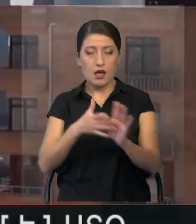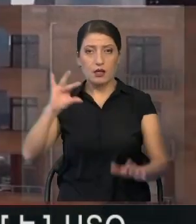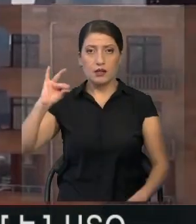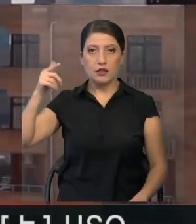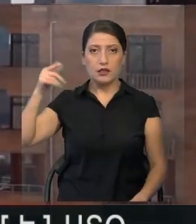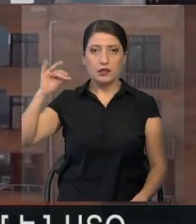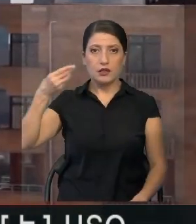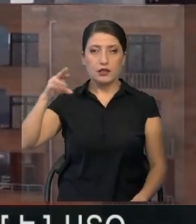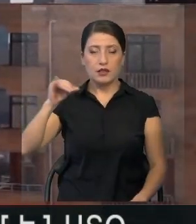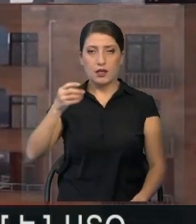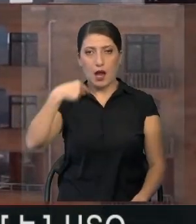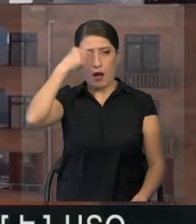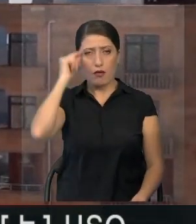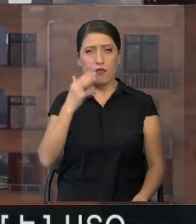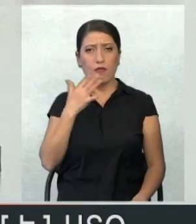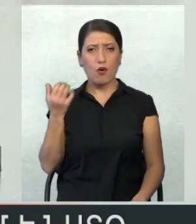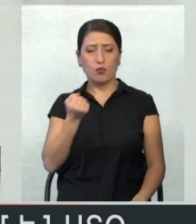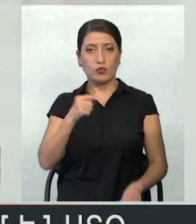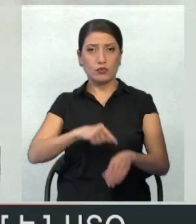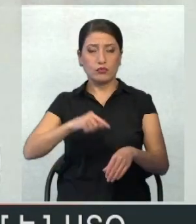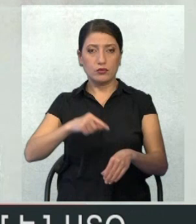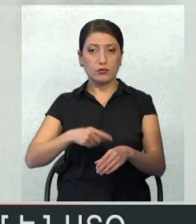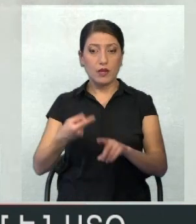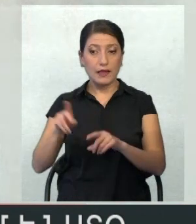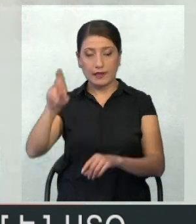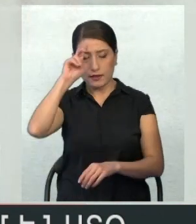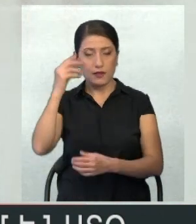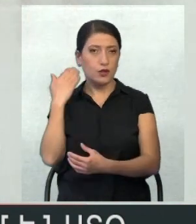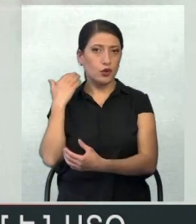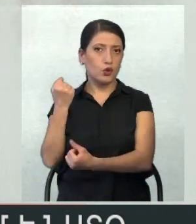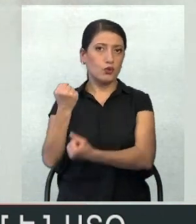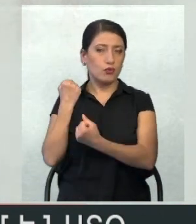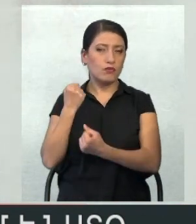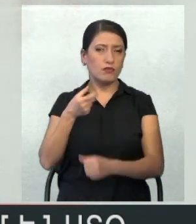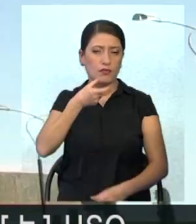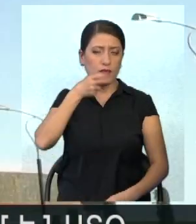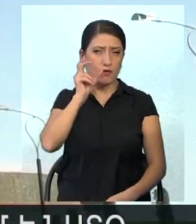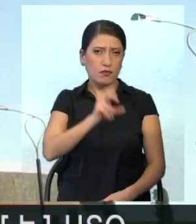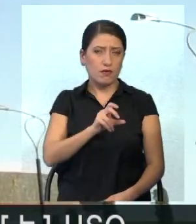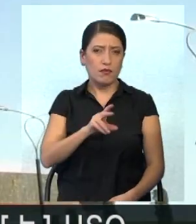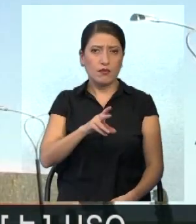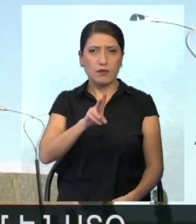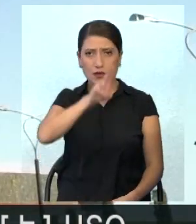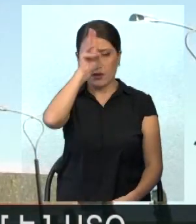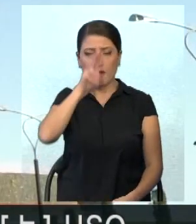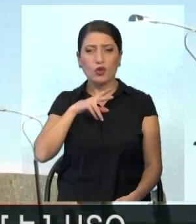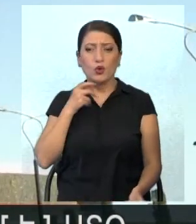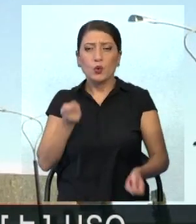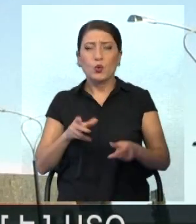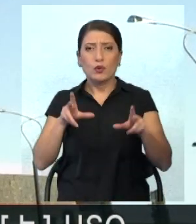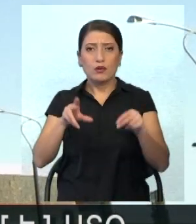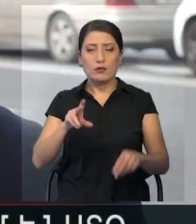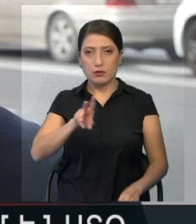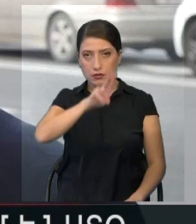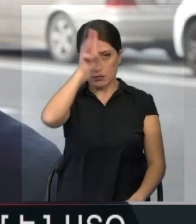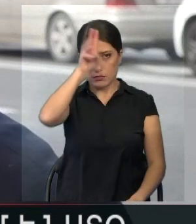Իգիթյանը։ Ադրբեջանն այնքան ամուր է զգում այդ երկրների թիկունքը, որ պատկերավոր ասած թքած ունի անգամ Թեհրանի զգուշացումների վրա։ Իրանը,